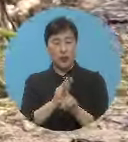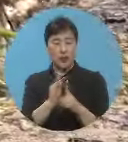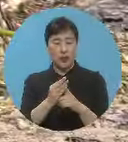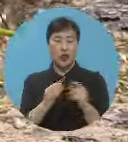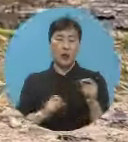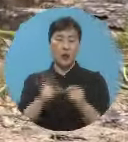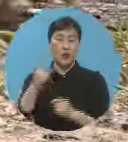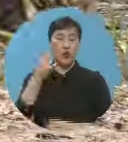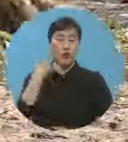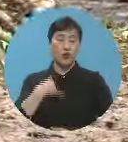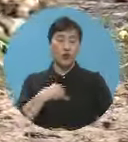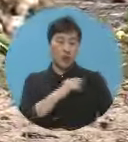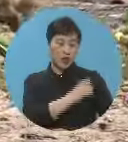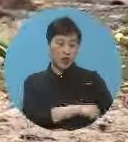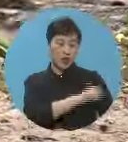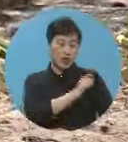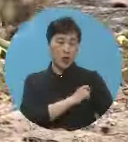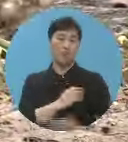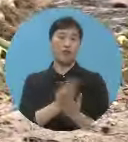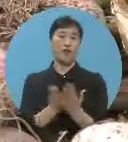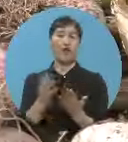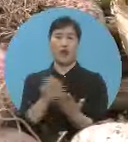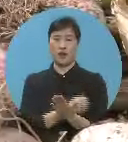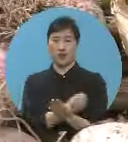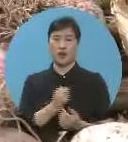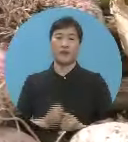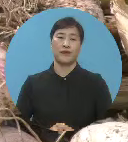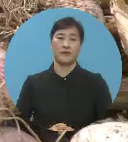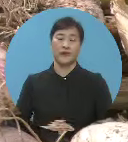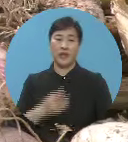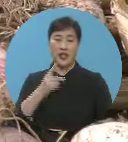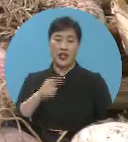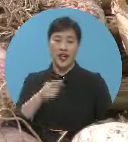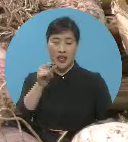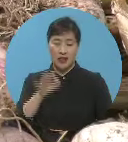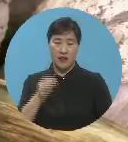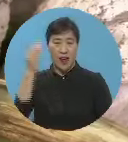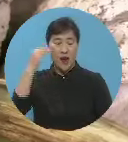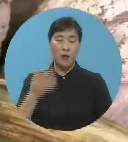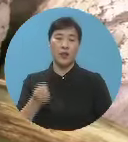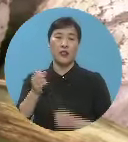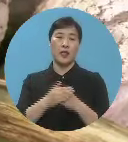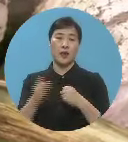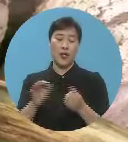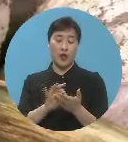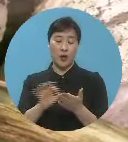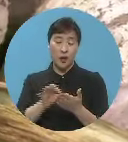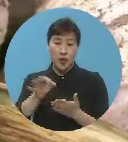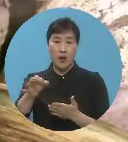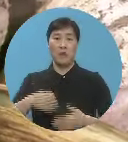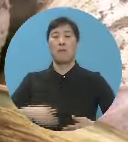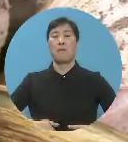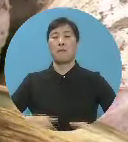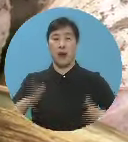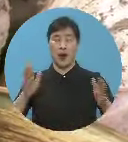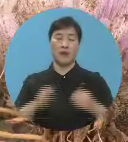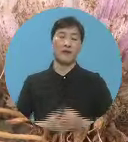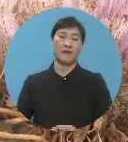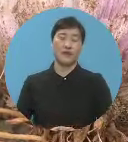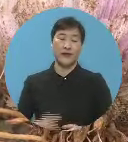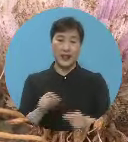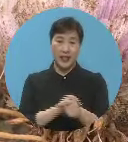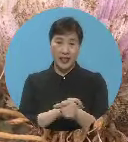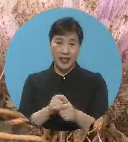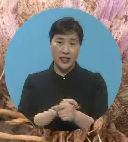마늘은 대부분 중국 스페인 품종입니다 단 영은 우리품종 이라 로열티 걱정이 없습니다